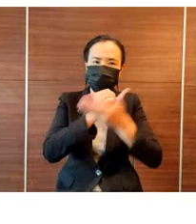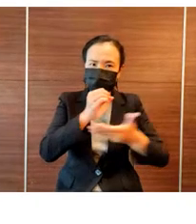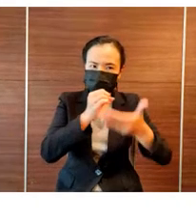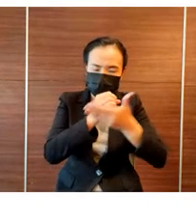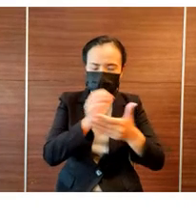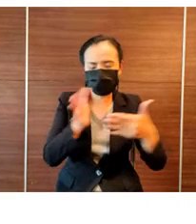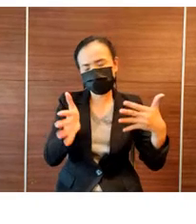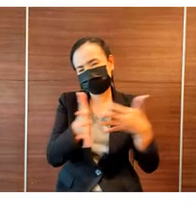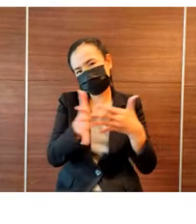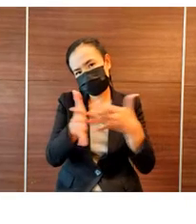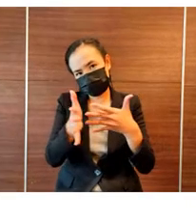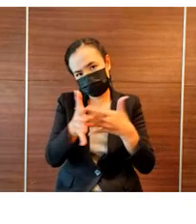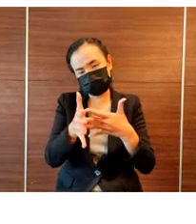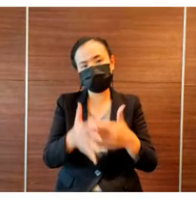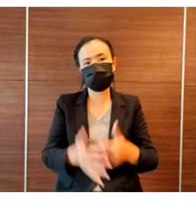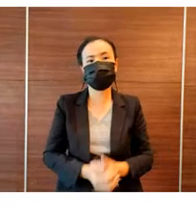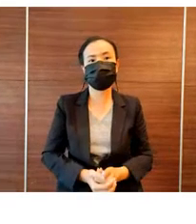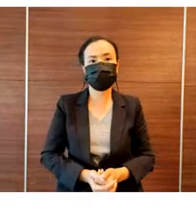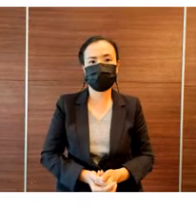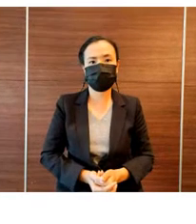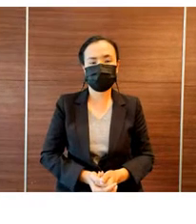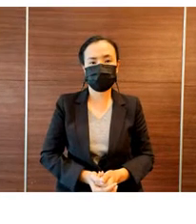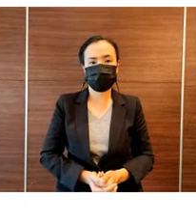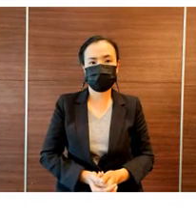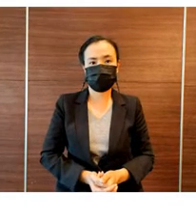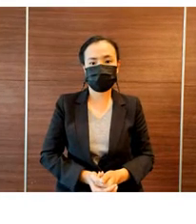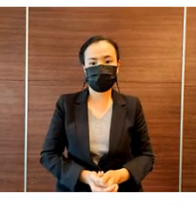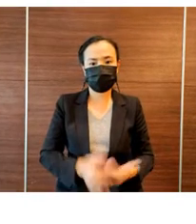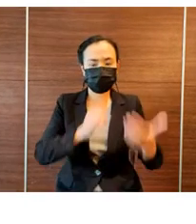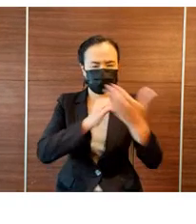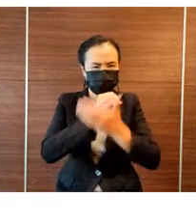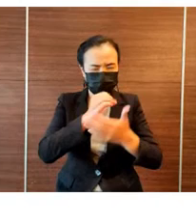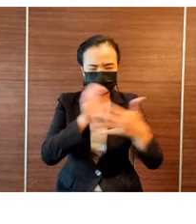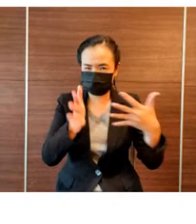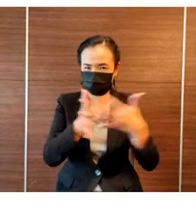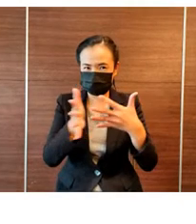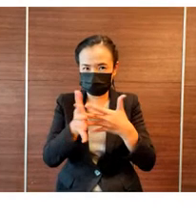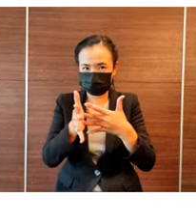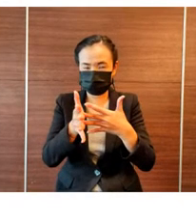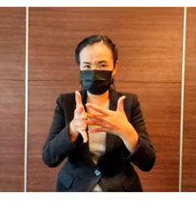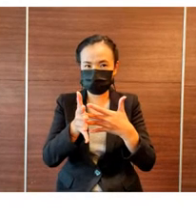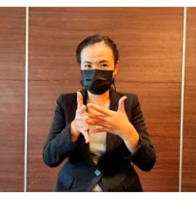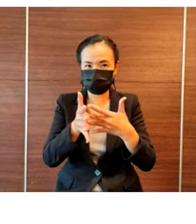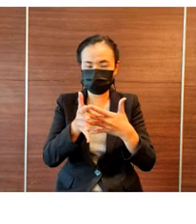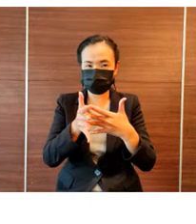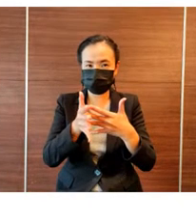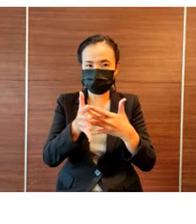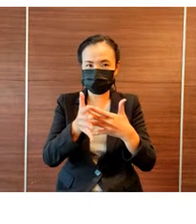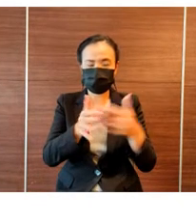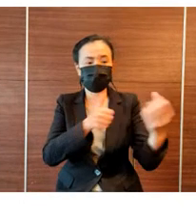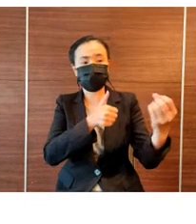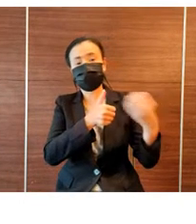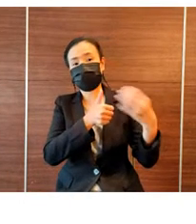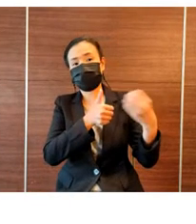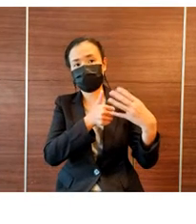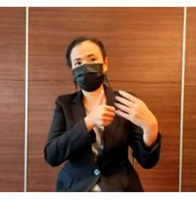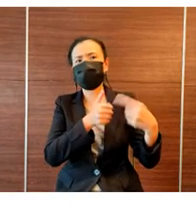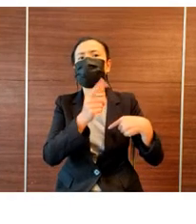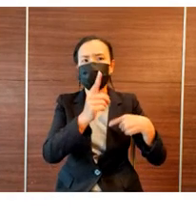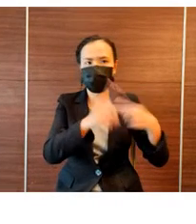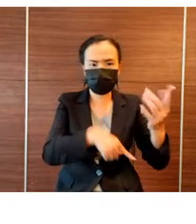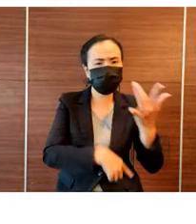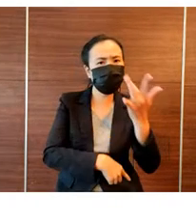ก็คนที่ใช้ยาสุดทางแล้วเนี่ยมันก็จะมีภาวะที่ใครแนะนำอะไรก็จะต้องไปเพราะ